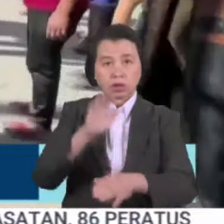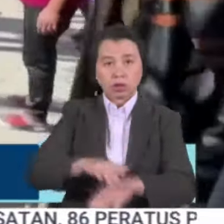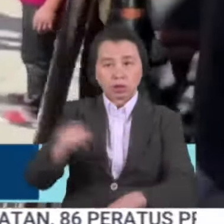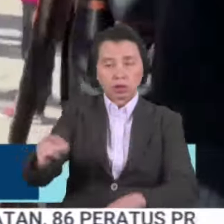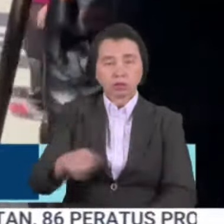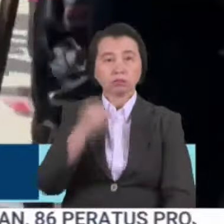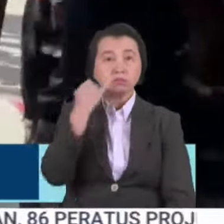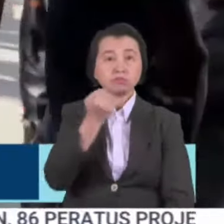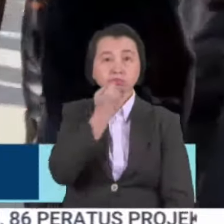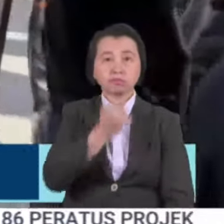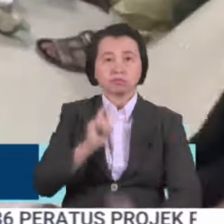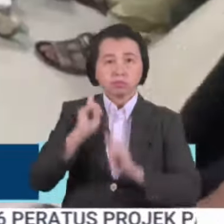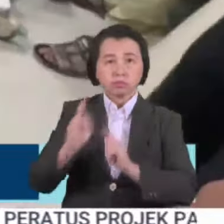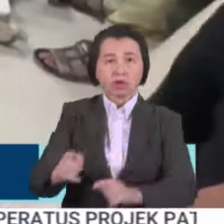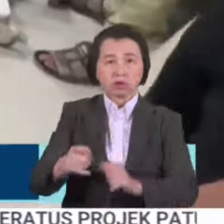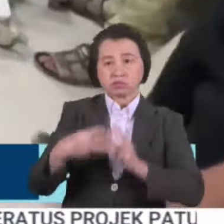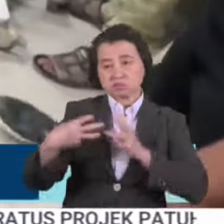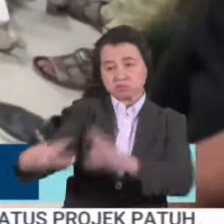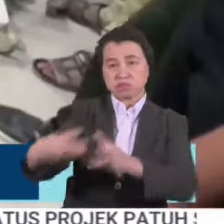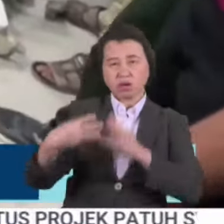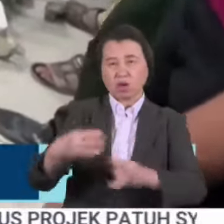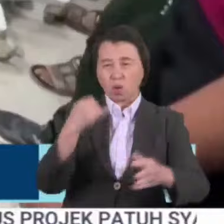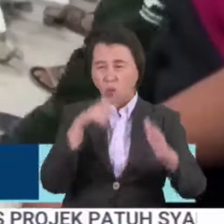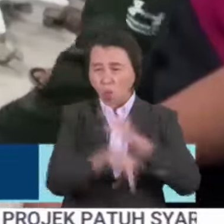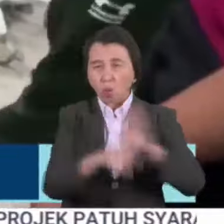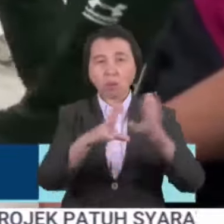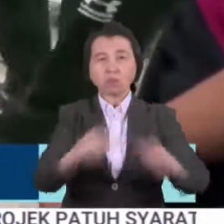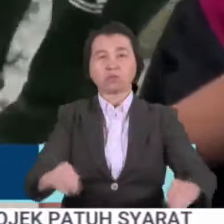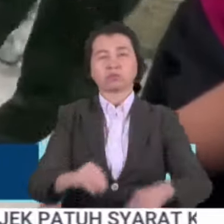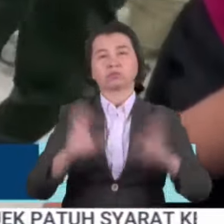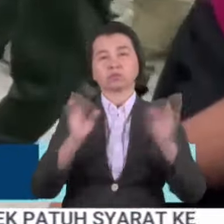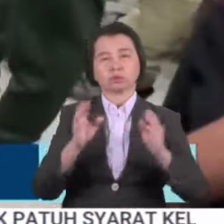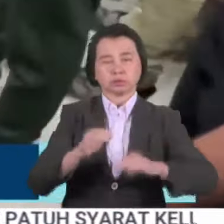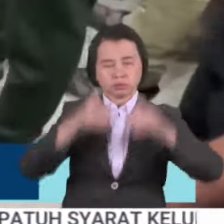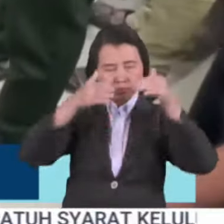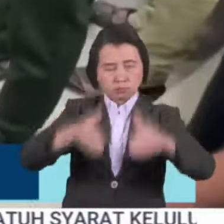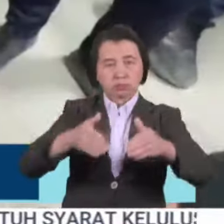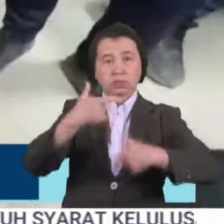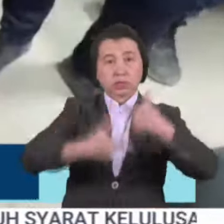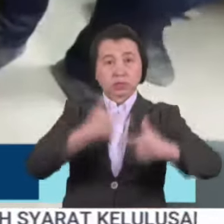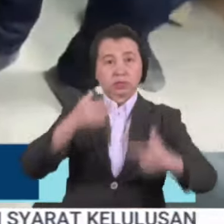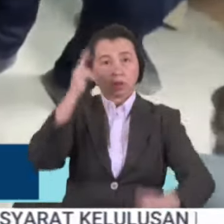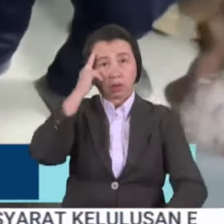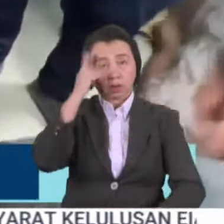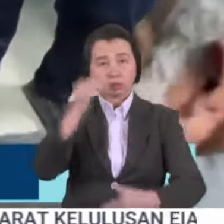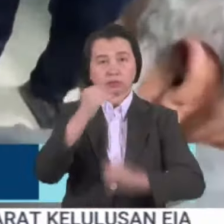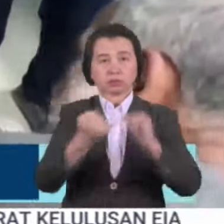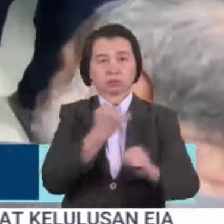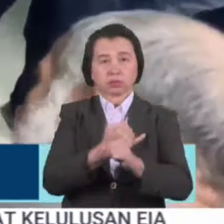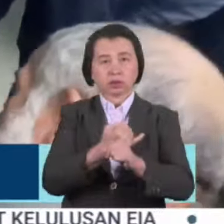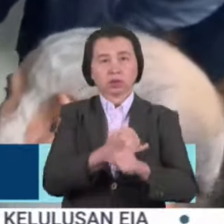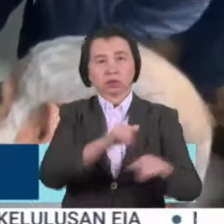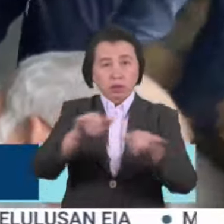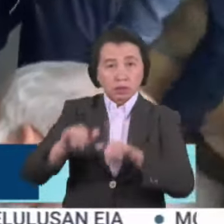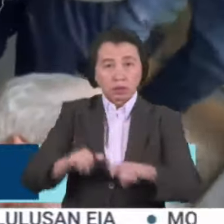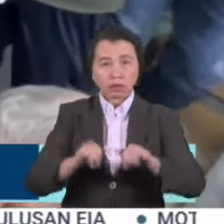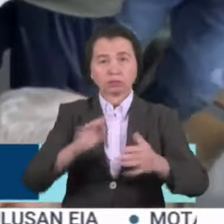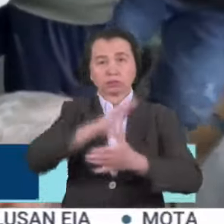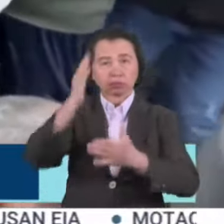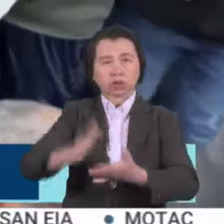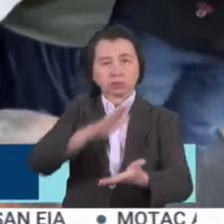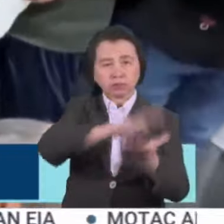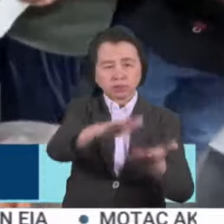Aviv sebagai respons perang genosid. Mesyuarat turut tekankan usaha Liga Arab dan antarabangsa yang diselaras